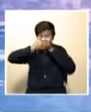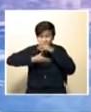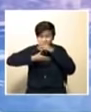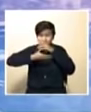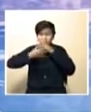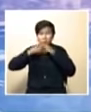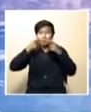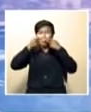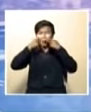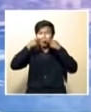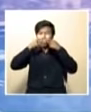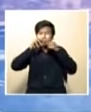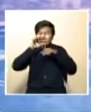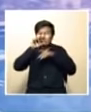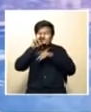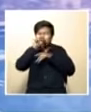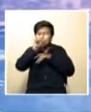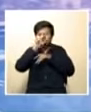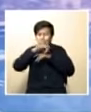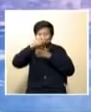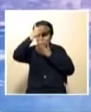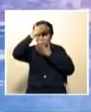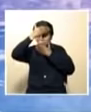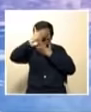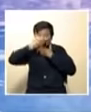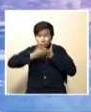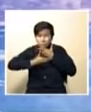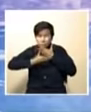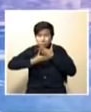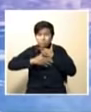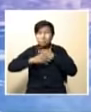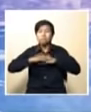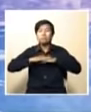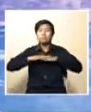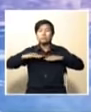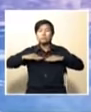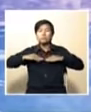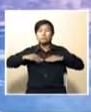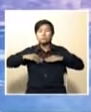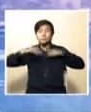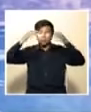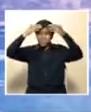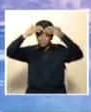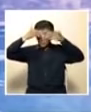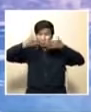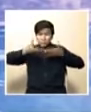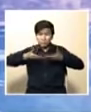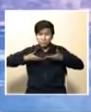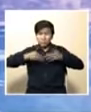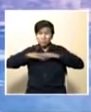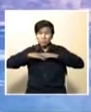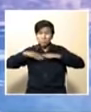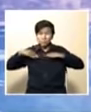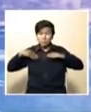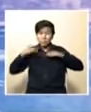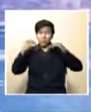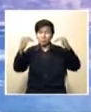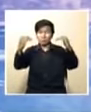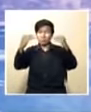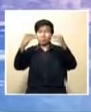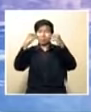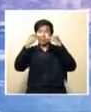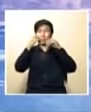ของสารคัดหลั่งที่เกิดขึ้นจากการพูดคุยทั้งหลายเนี่ยถ้าถูกสกัดกั้นไม่ได้โดยตรงเข้ากับใบหน้า